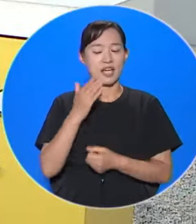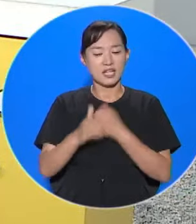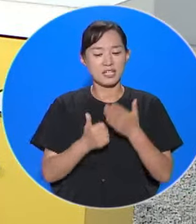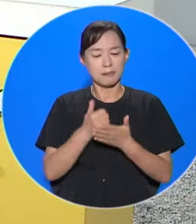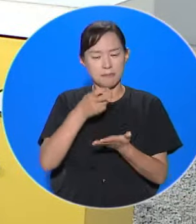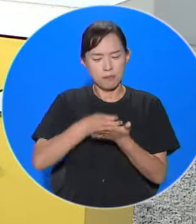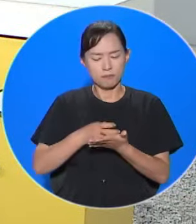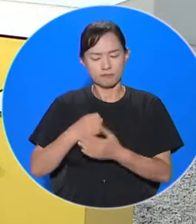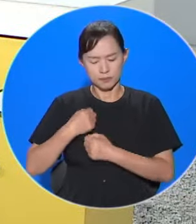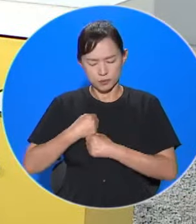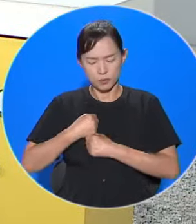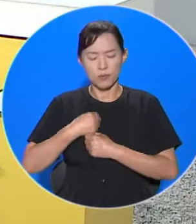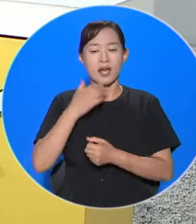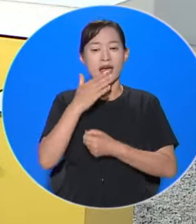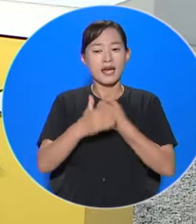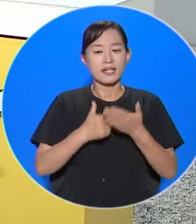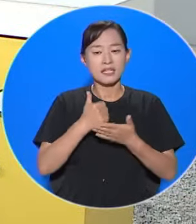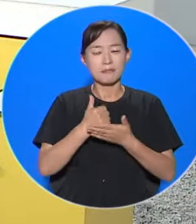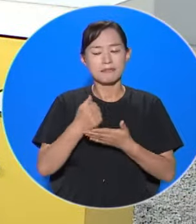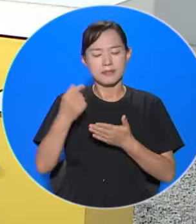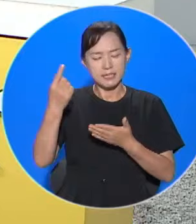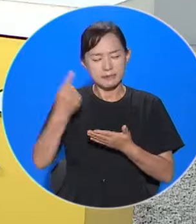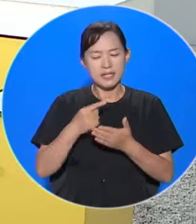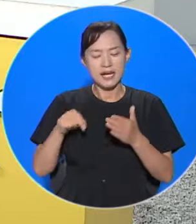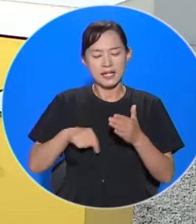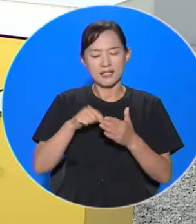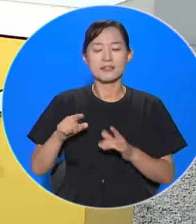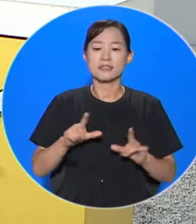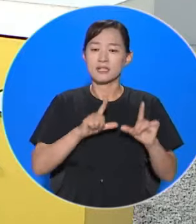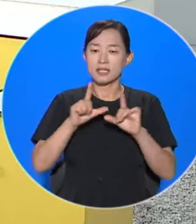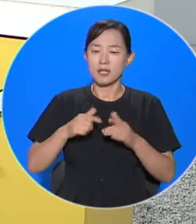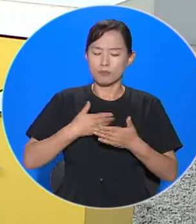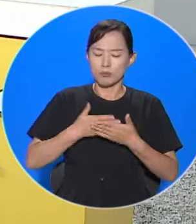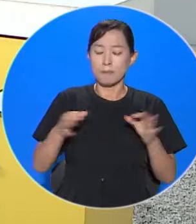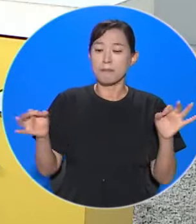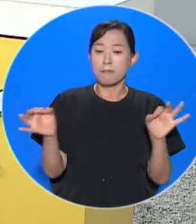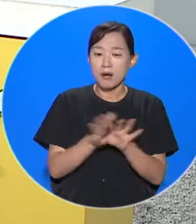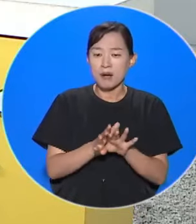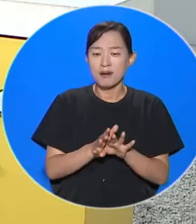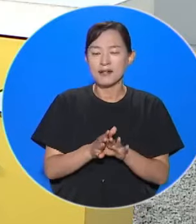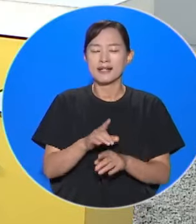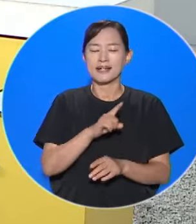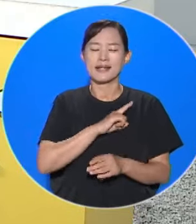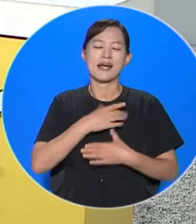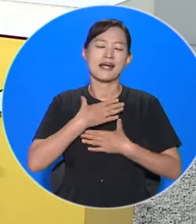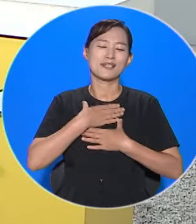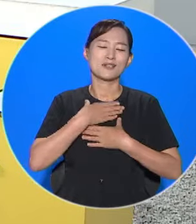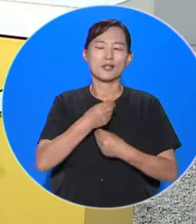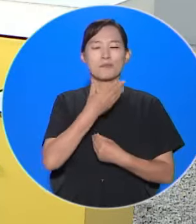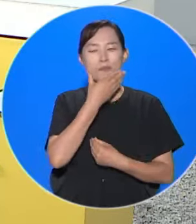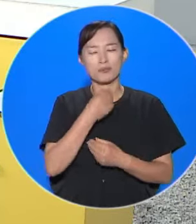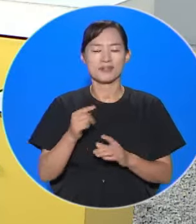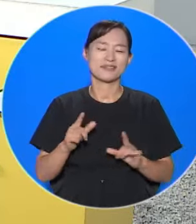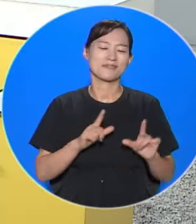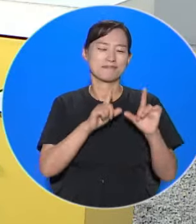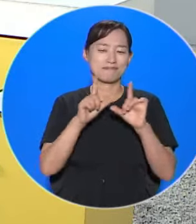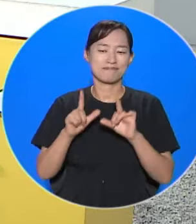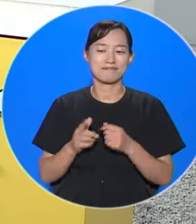법을 지키고 그분의 임재 안에서 살아가는 삶이 불안함을 사라지게 하고 가장 안전하며 복된